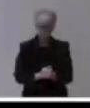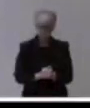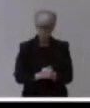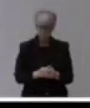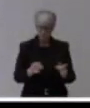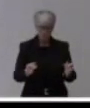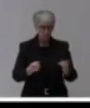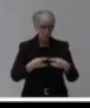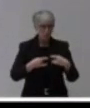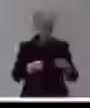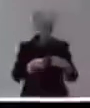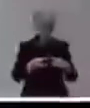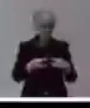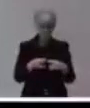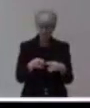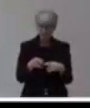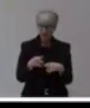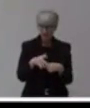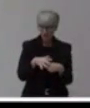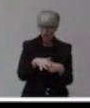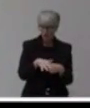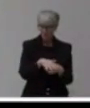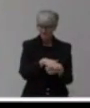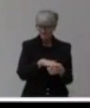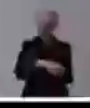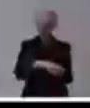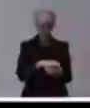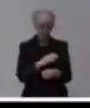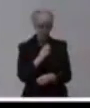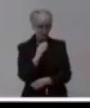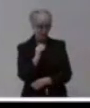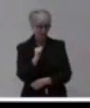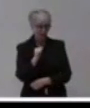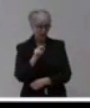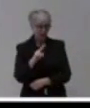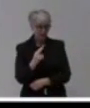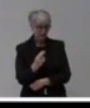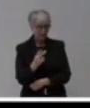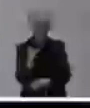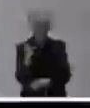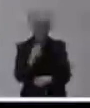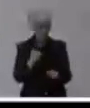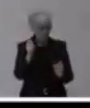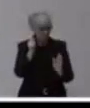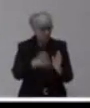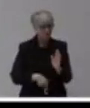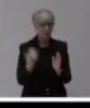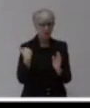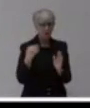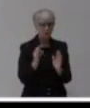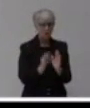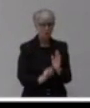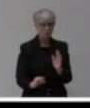Lo sportello Family Care è uno sportello che abbiamo attivato sostanzialmente da ottobre,